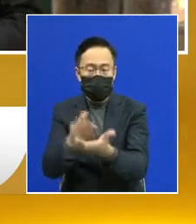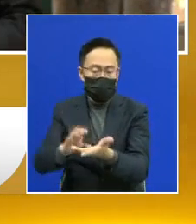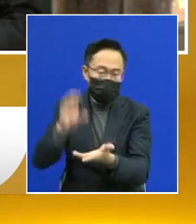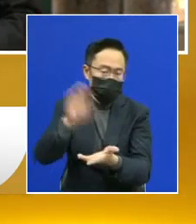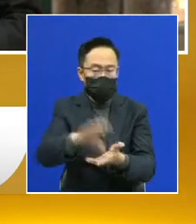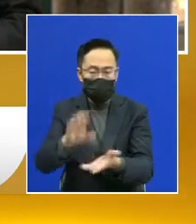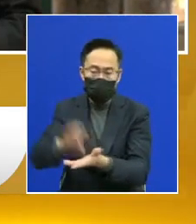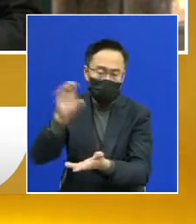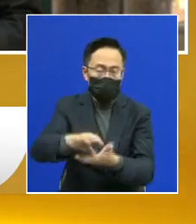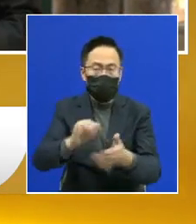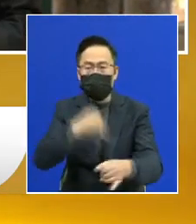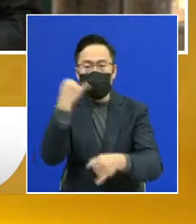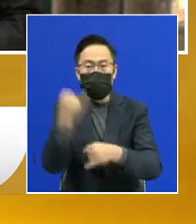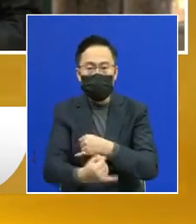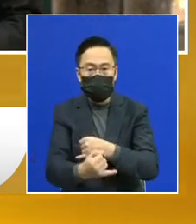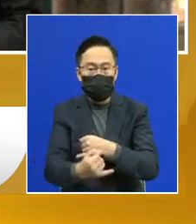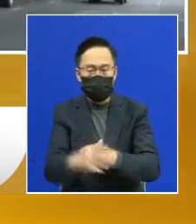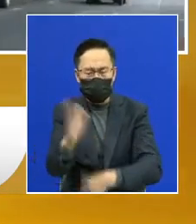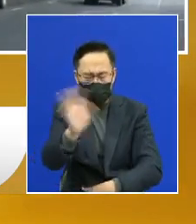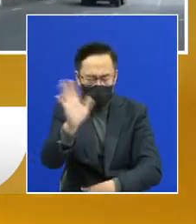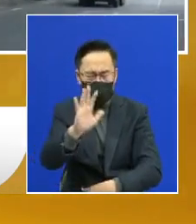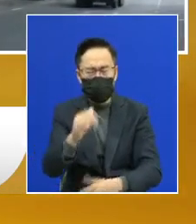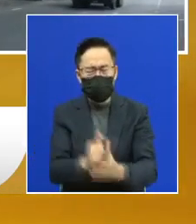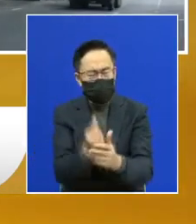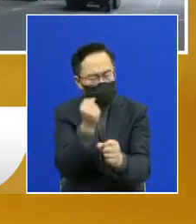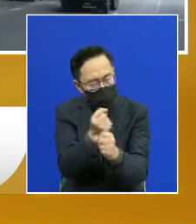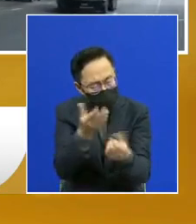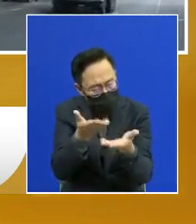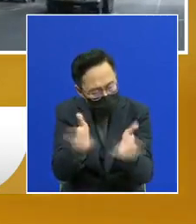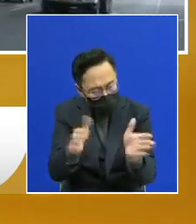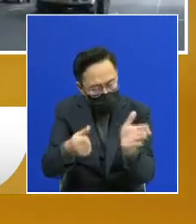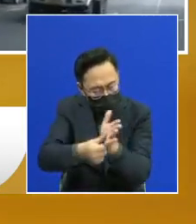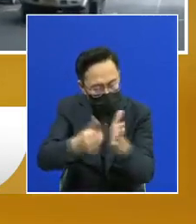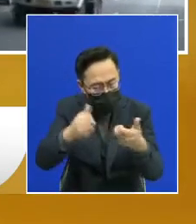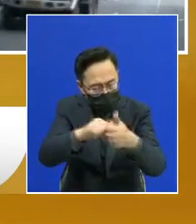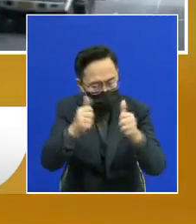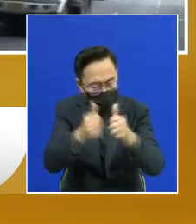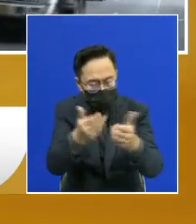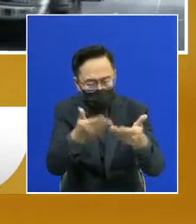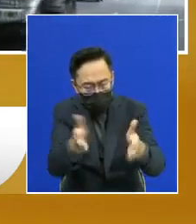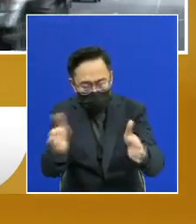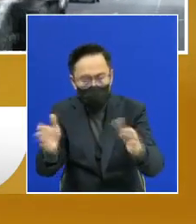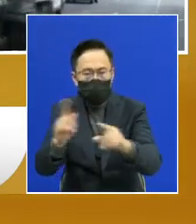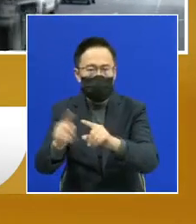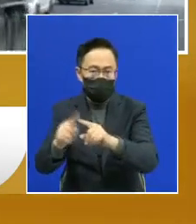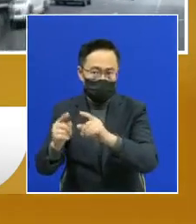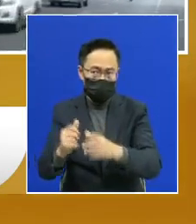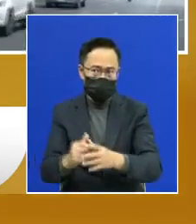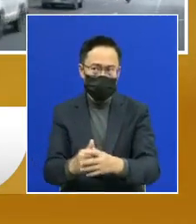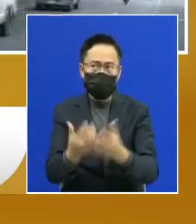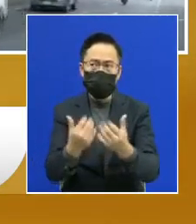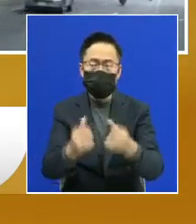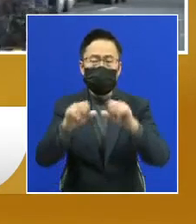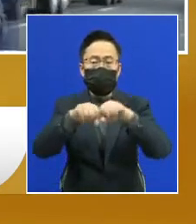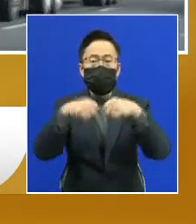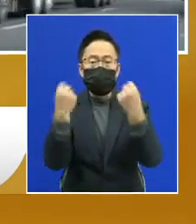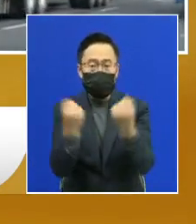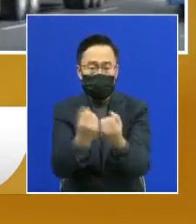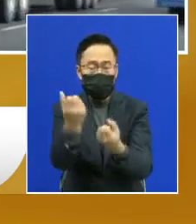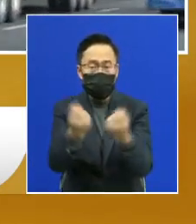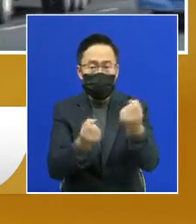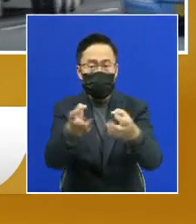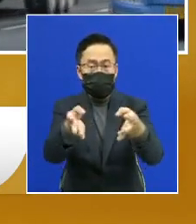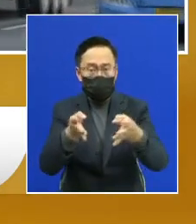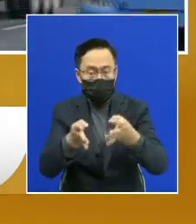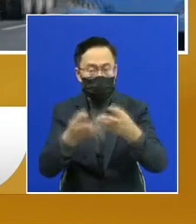แก้ปัญหาคือมันก็ต้องค่อยๆแก้ทีละเปลาะไปนะคะส่วนประเด็นที่ว่าที่ผ่านมาเนี่ยท่านนายกมีการพูดคุยกับสมาคมรถ